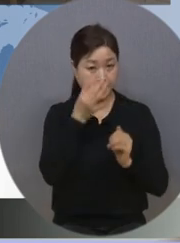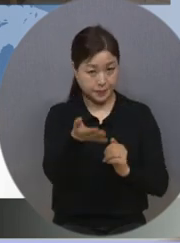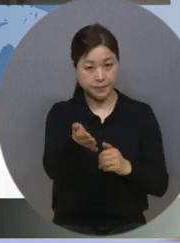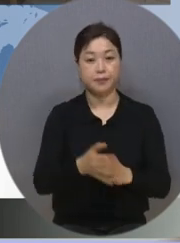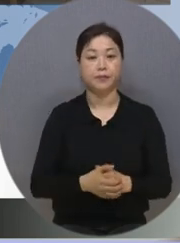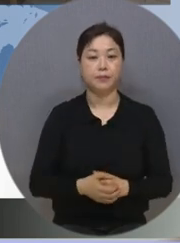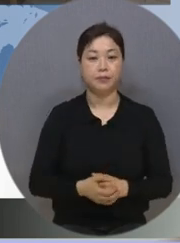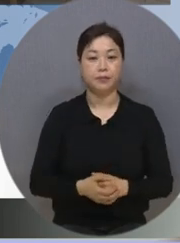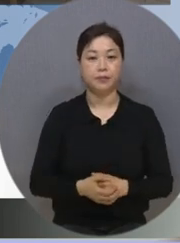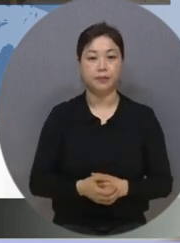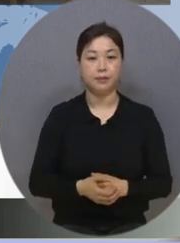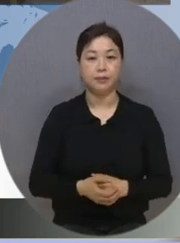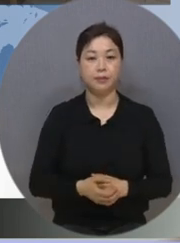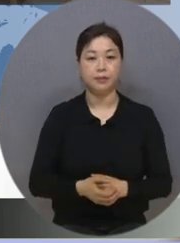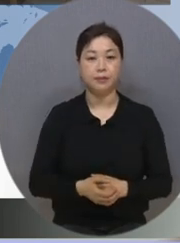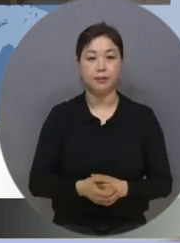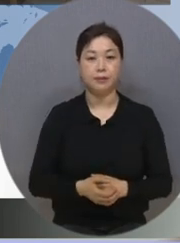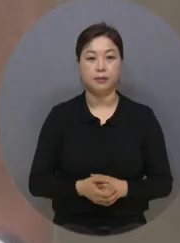기자가 담아왔습니다.